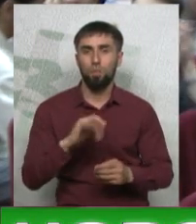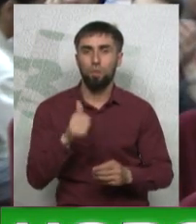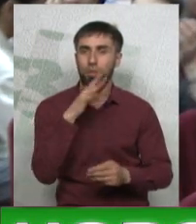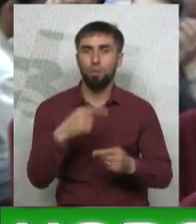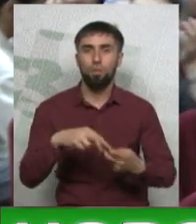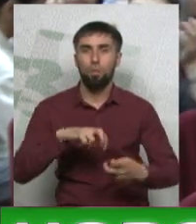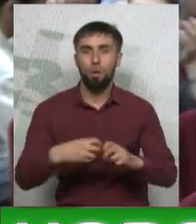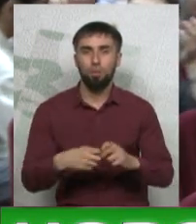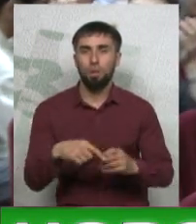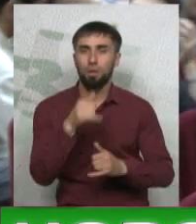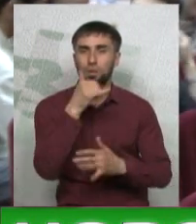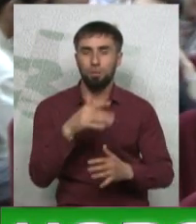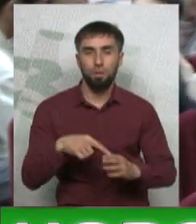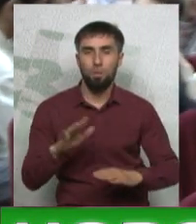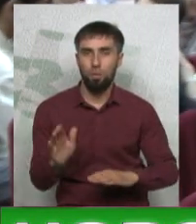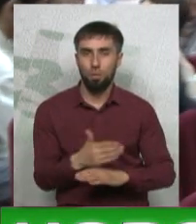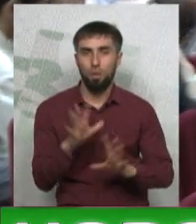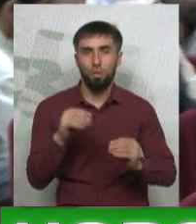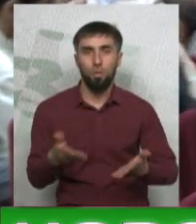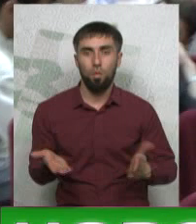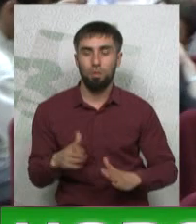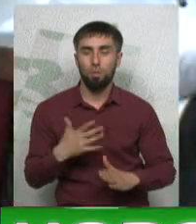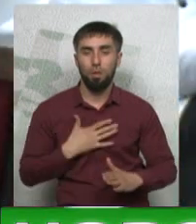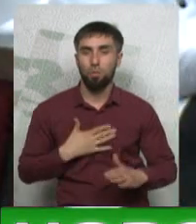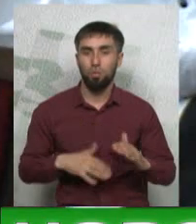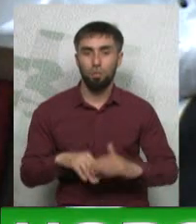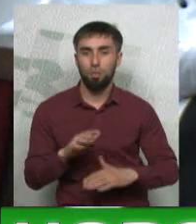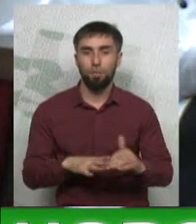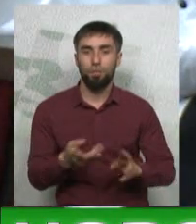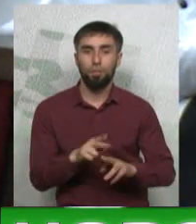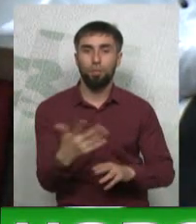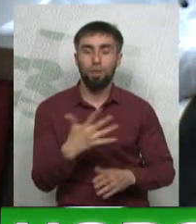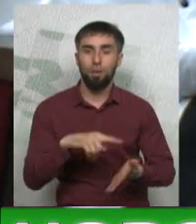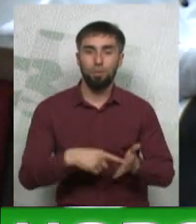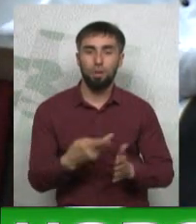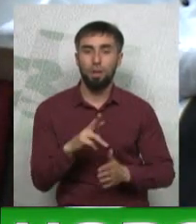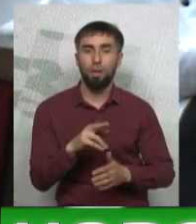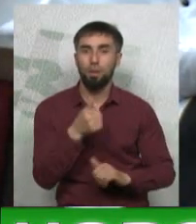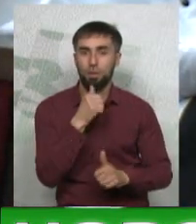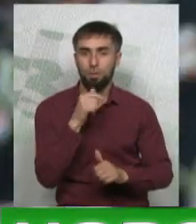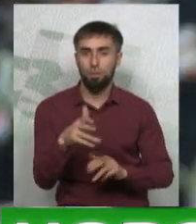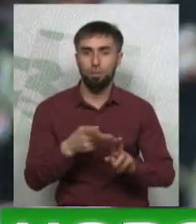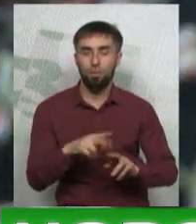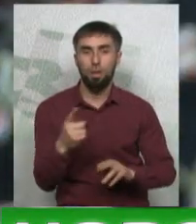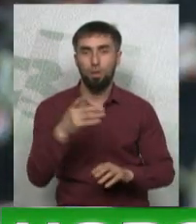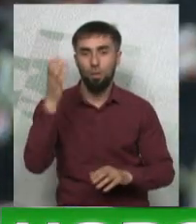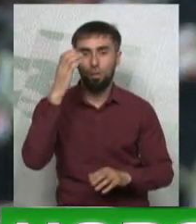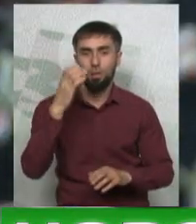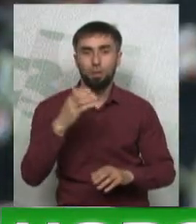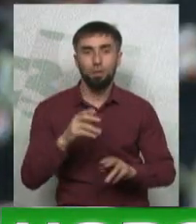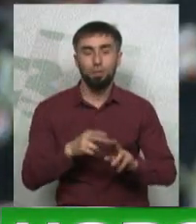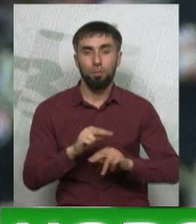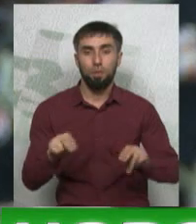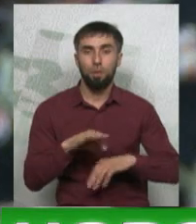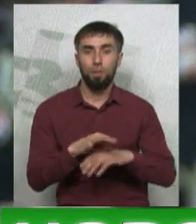что это для них возможно. Все остальное в наших руках. Это уже 5-я точка для экспертов. Первый образовательный интенсив